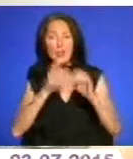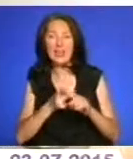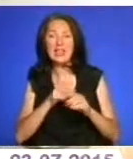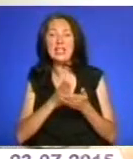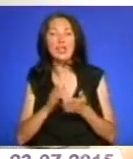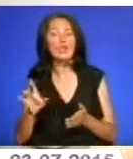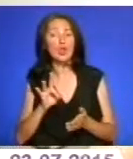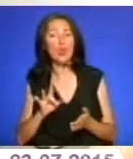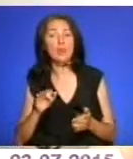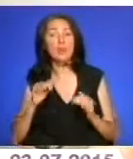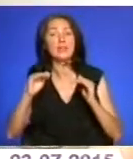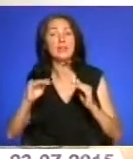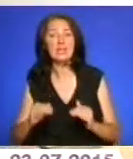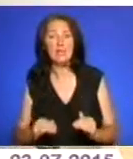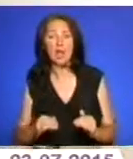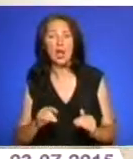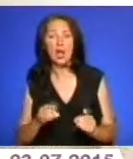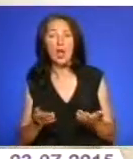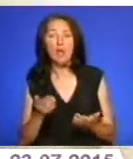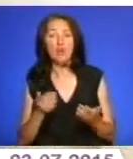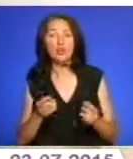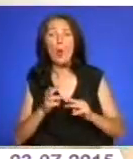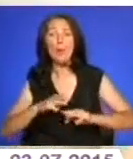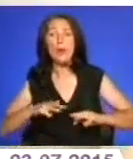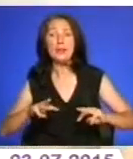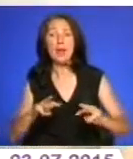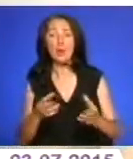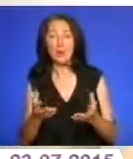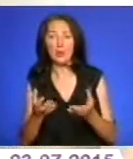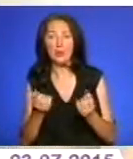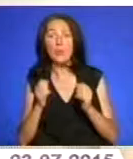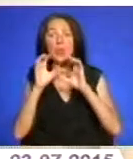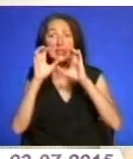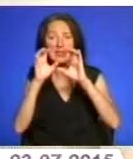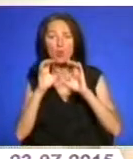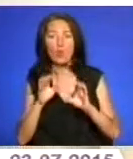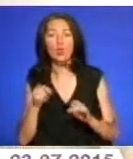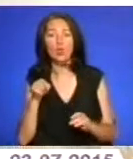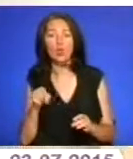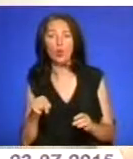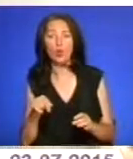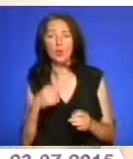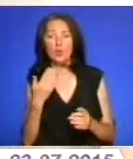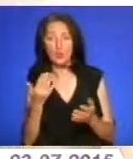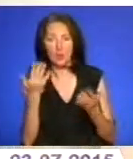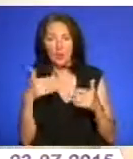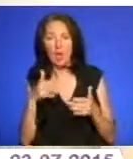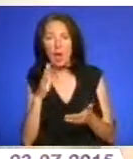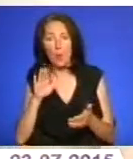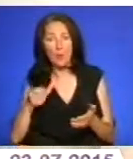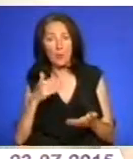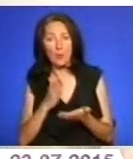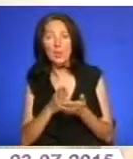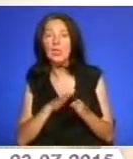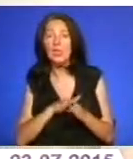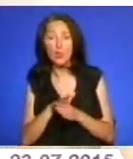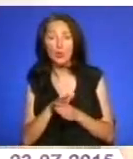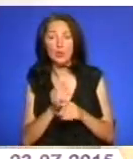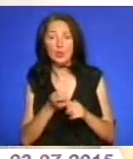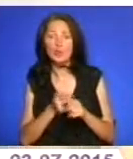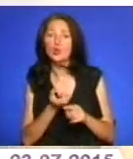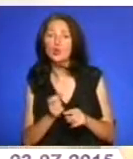і на низах. Тому що якщо парламент приймає закони, то ви вже потім маєте фактично їх виконувати. То